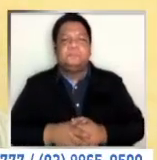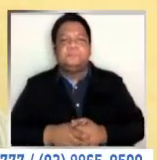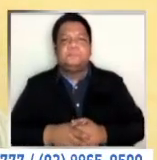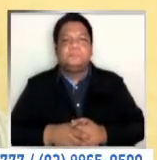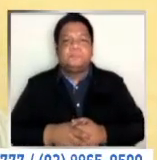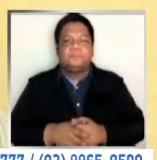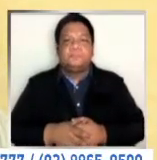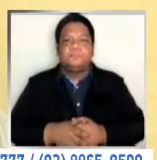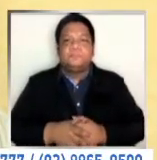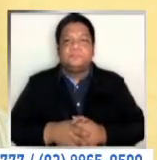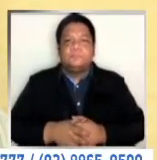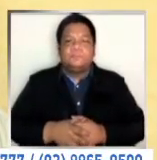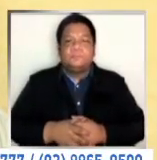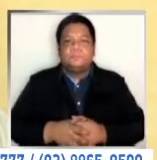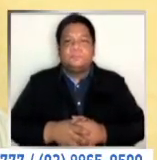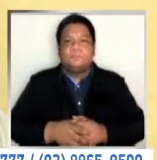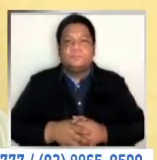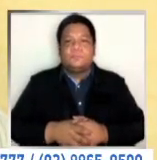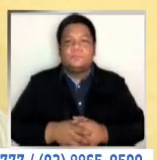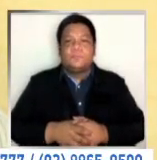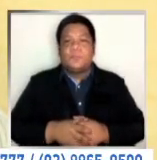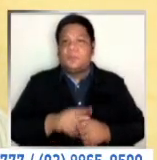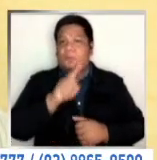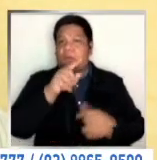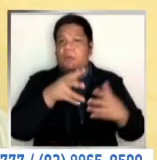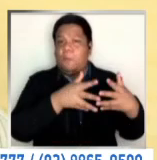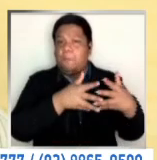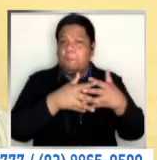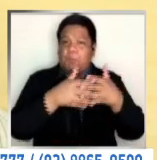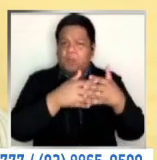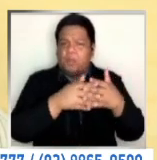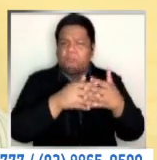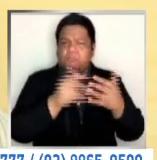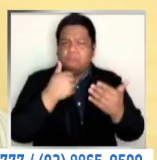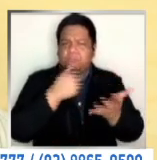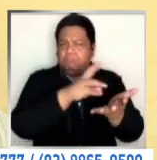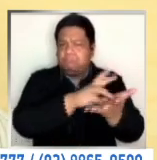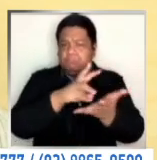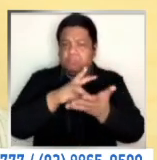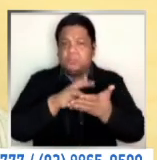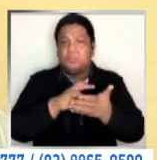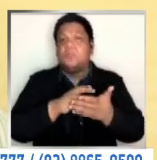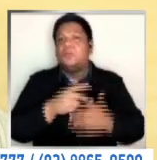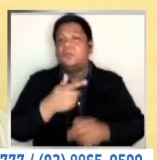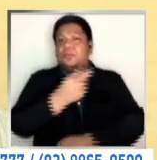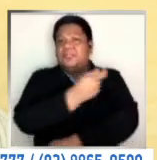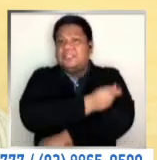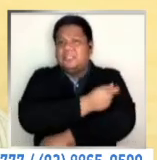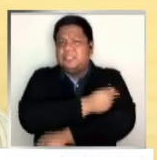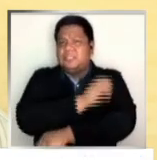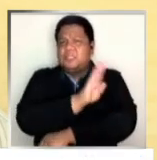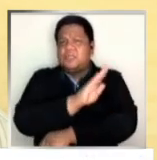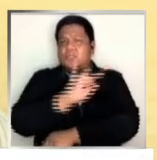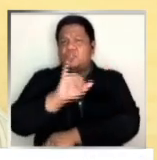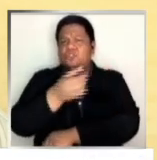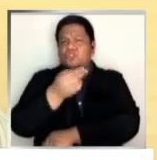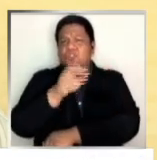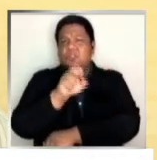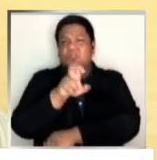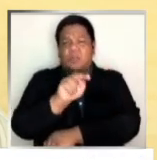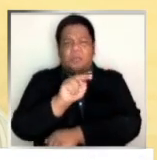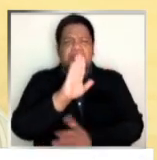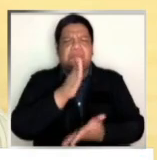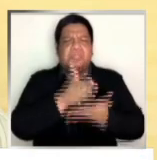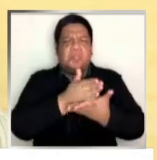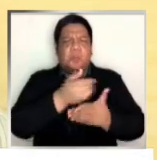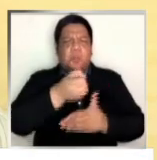Itinigil na sa ilang estado sa Amerika ang pagbibigay ng COVID-19 vaccine ng Johnson & Johnson kasunod ng ulat ng blood clotting o pamumuo ng dugo sa